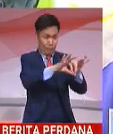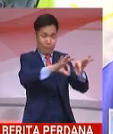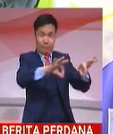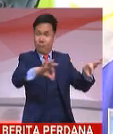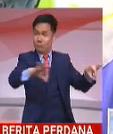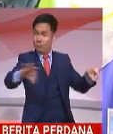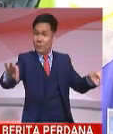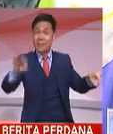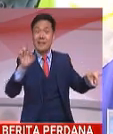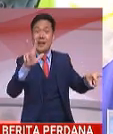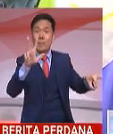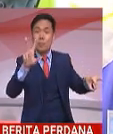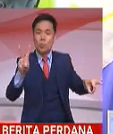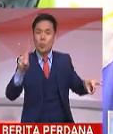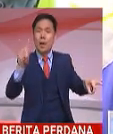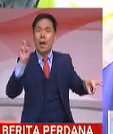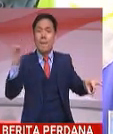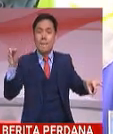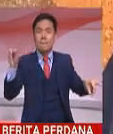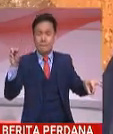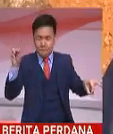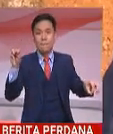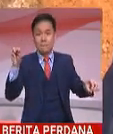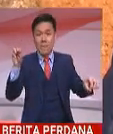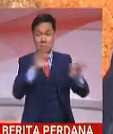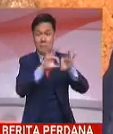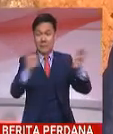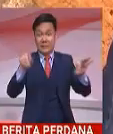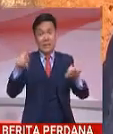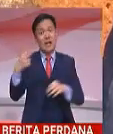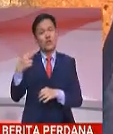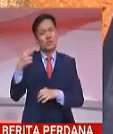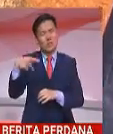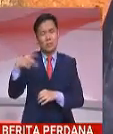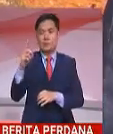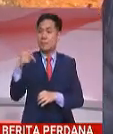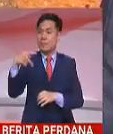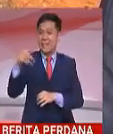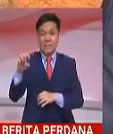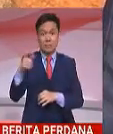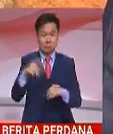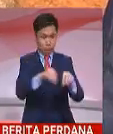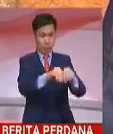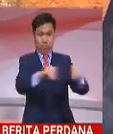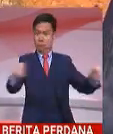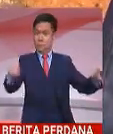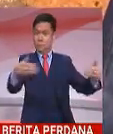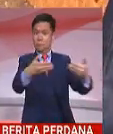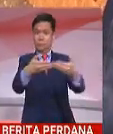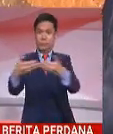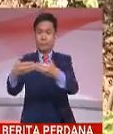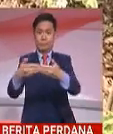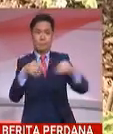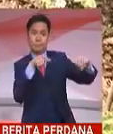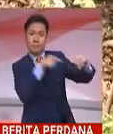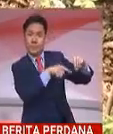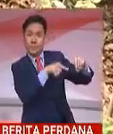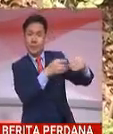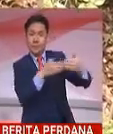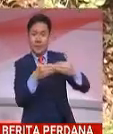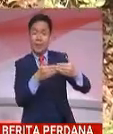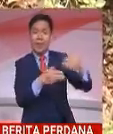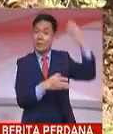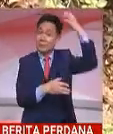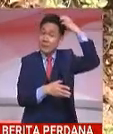melibatkan paip bersaiz 32 itu berjenis HDPE yang disambung secara terus ke paip utama, salur utama milik